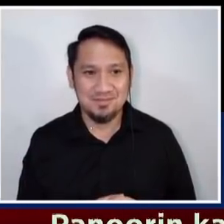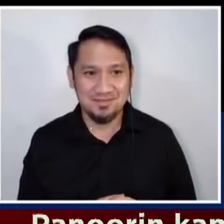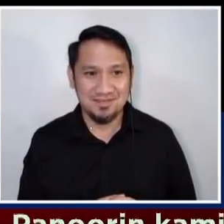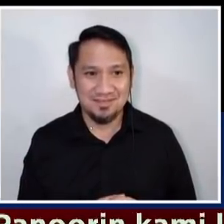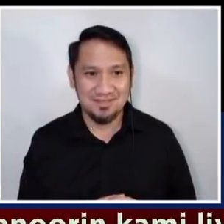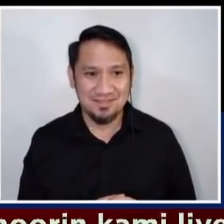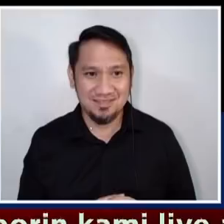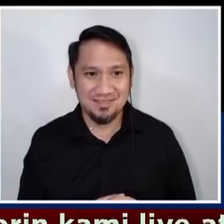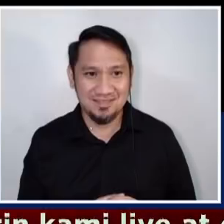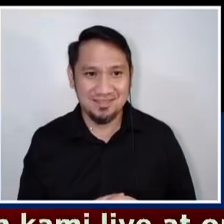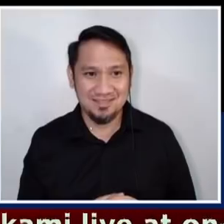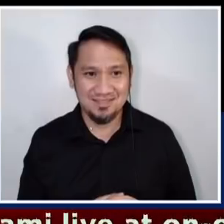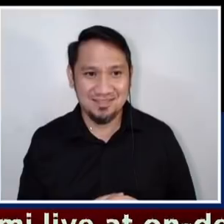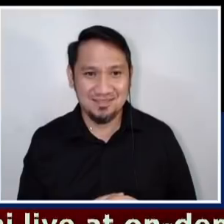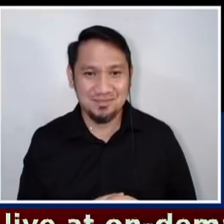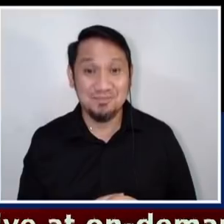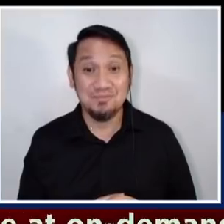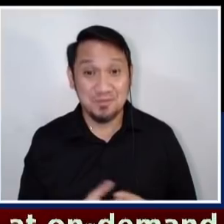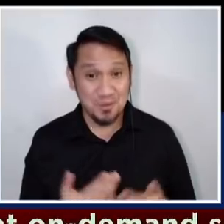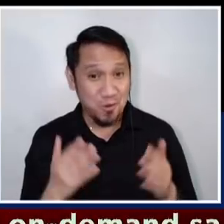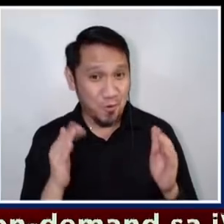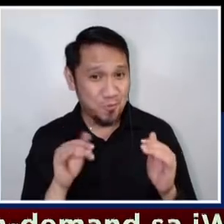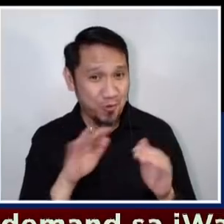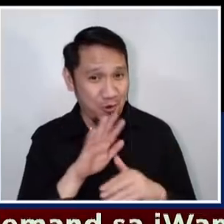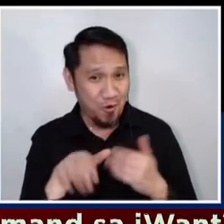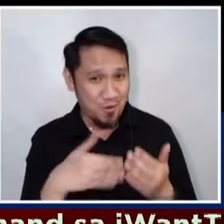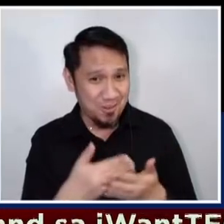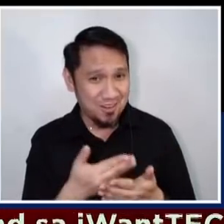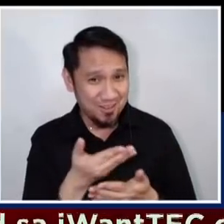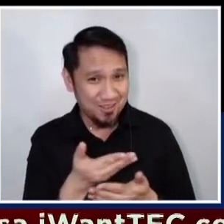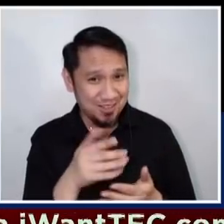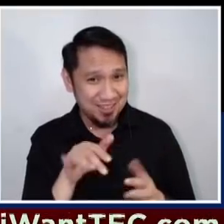Ay, sana all, ganito ang iyong sayaw. Pero ang